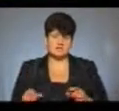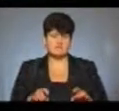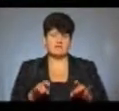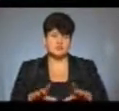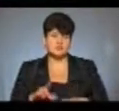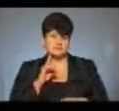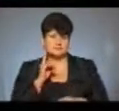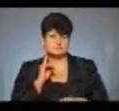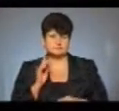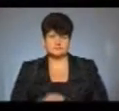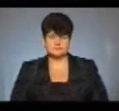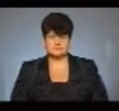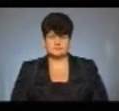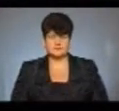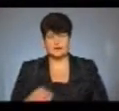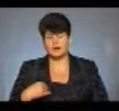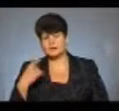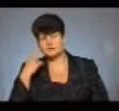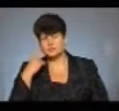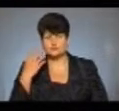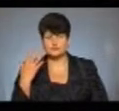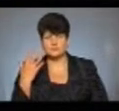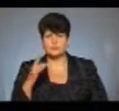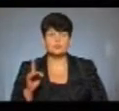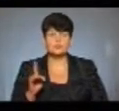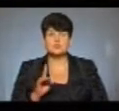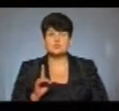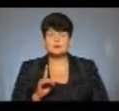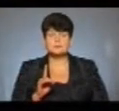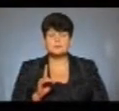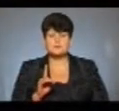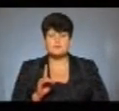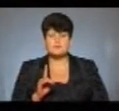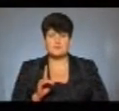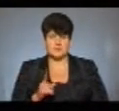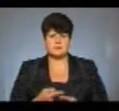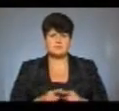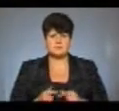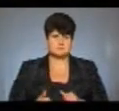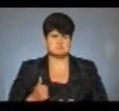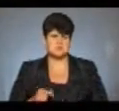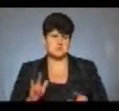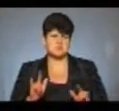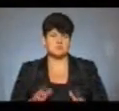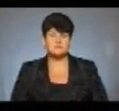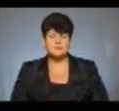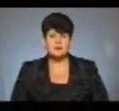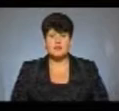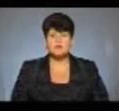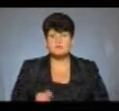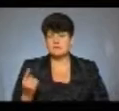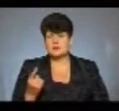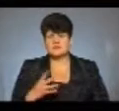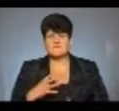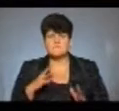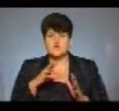в юності. Я думав, що от це все-таки престижно, це круто. І, по-перше, ти